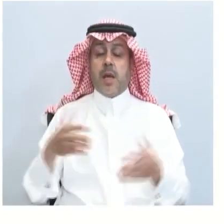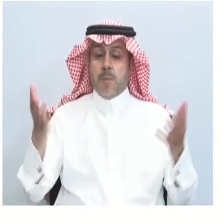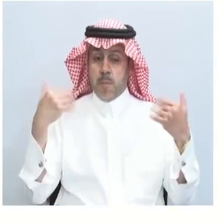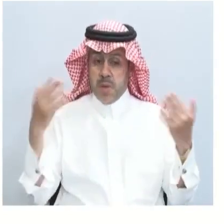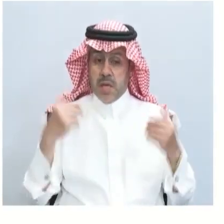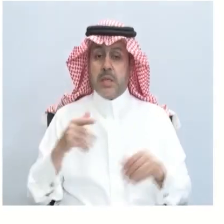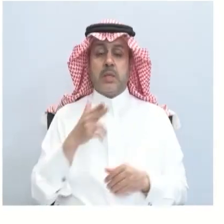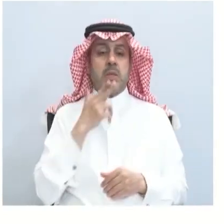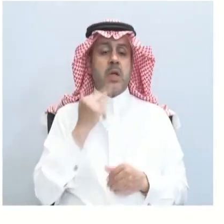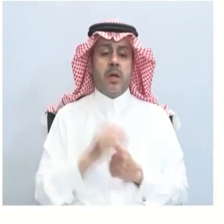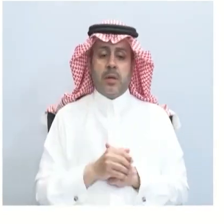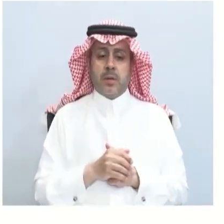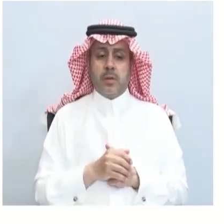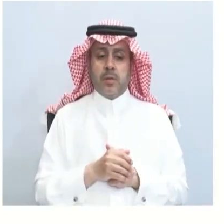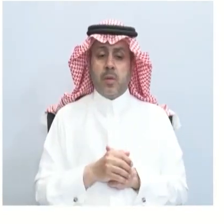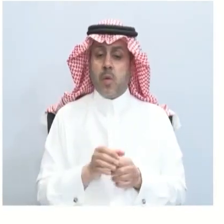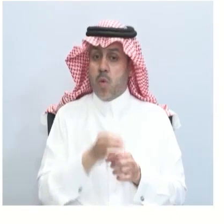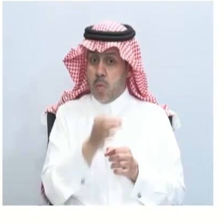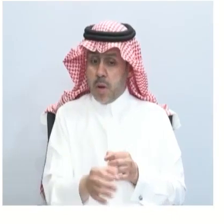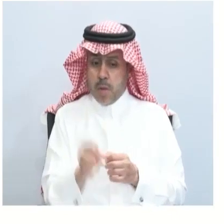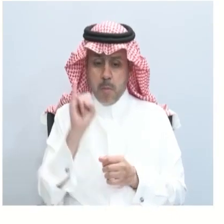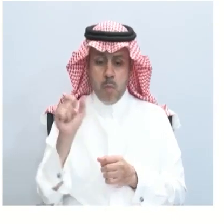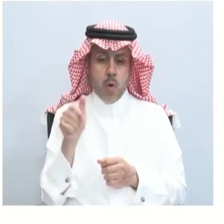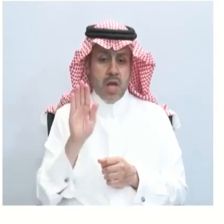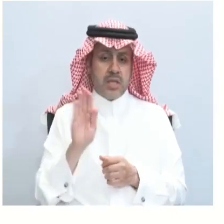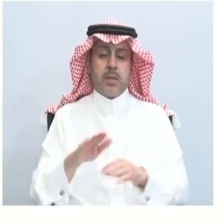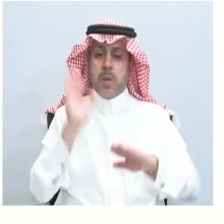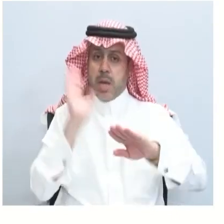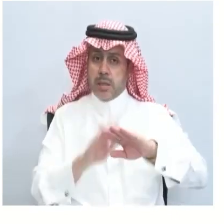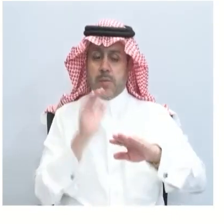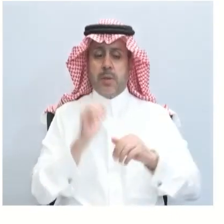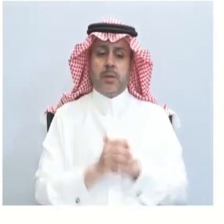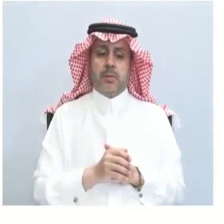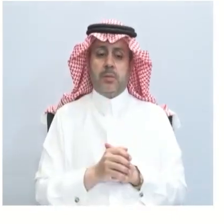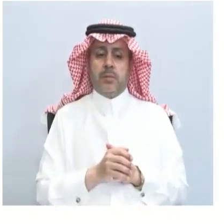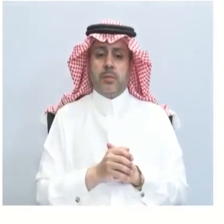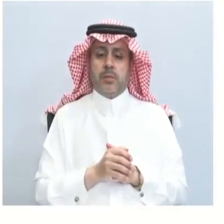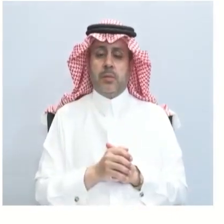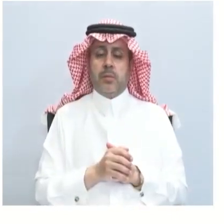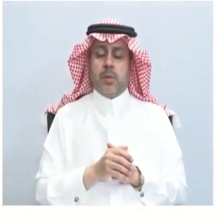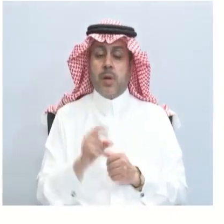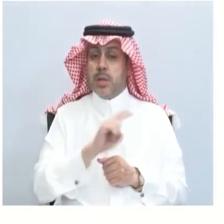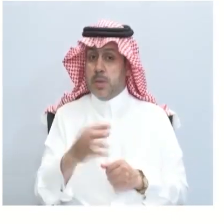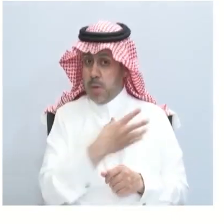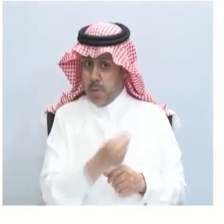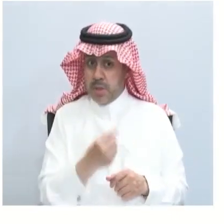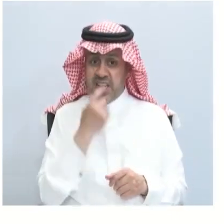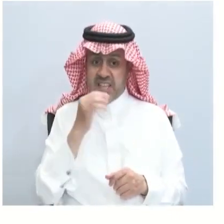هذا من رحمه للصغير والمكان المناسب لتربيته فليس من الرحمه للصغير تضييعه